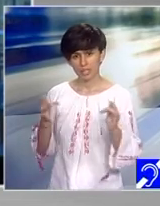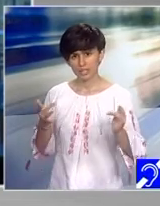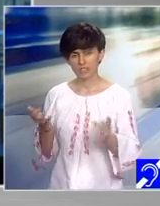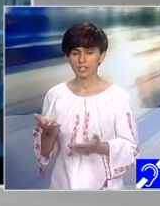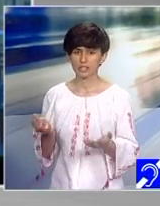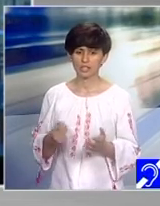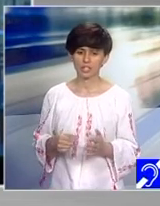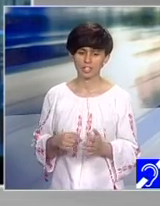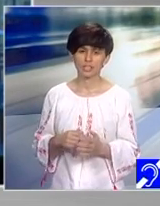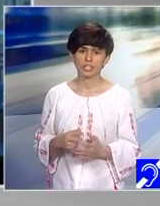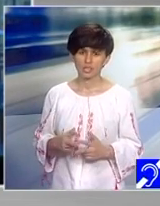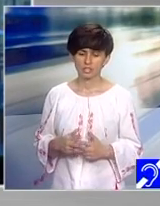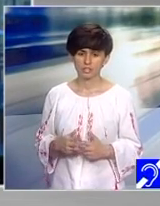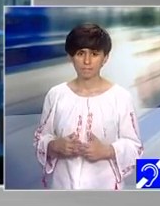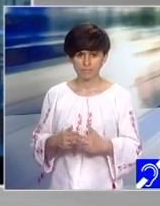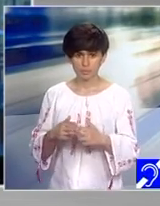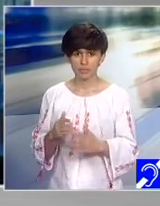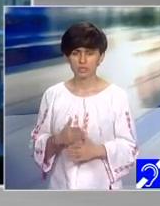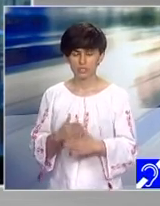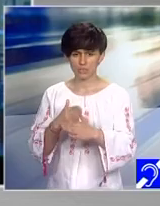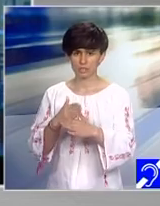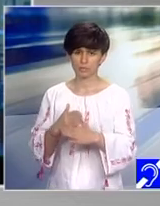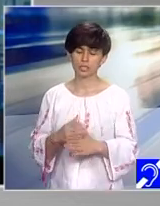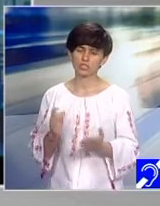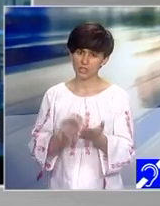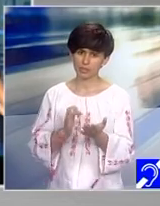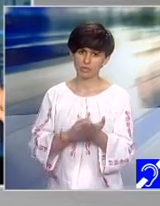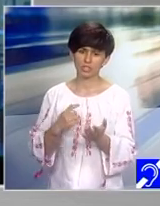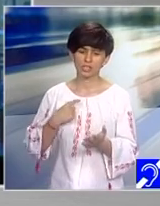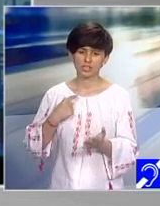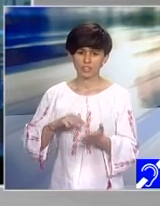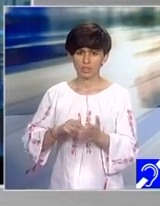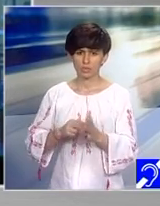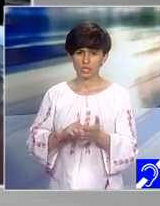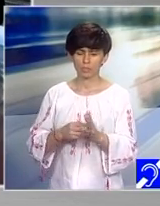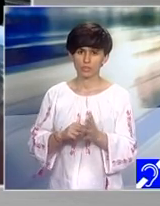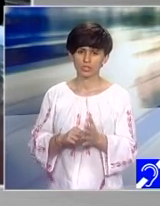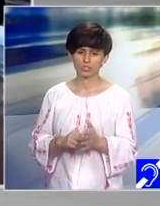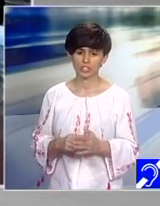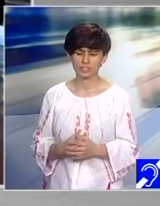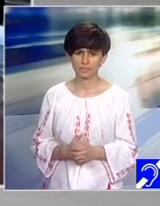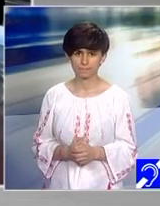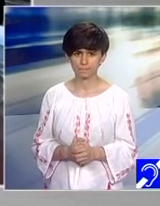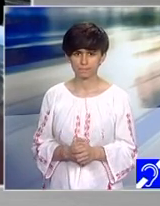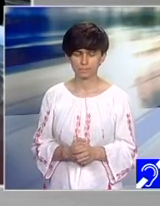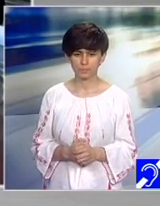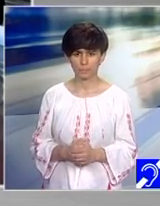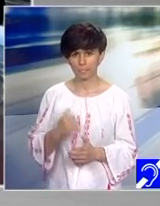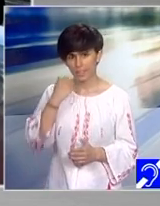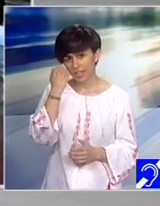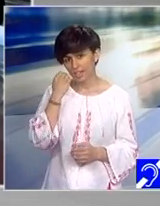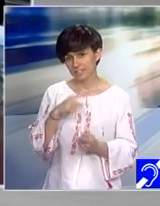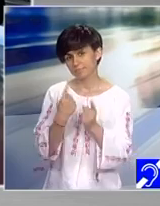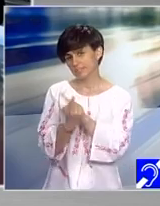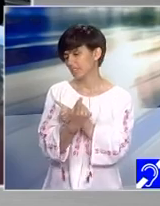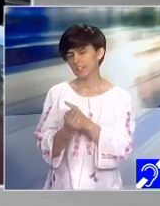aducă contribuția la manuale, să fie un proces dinamic în care cunoașterea... Soluție punctuală. Oare când se va schimba ceva în